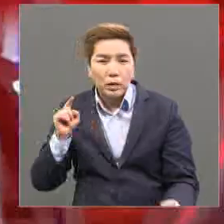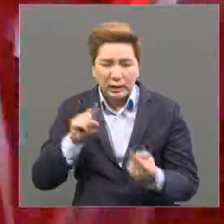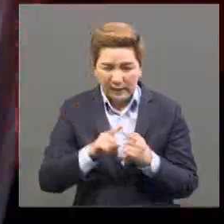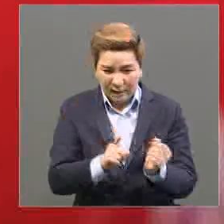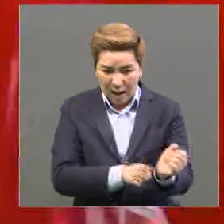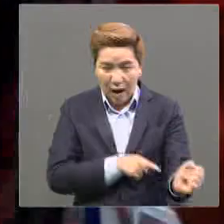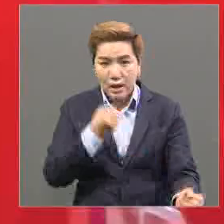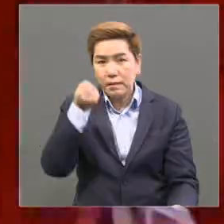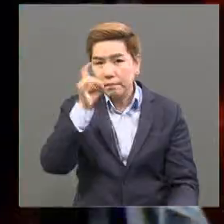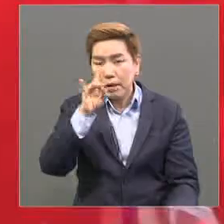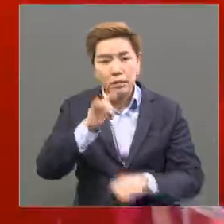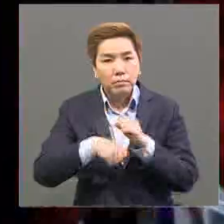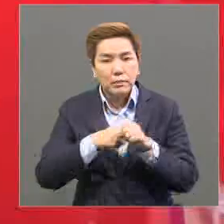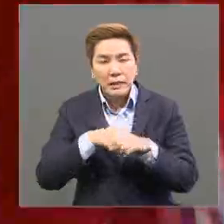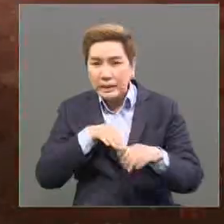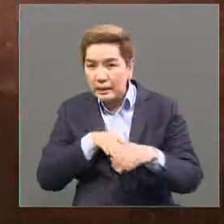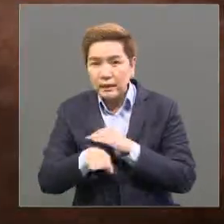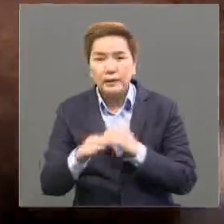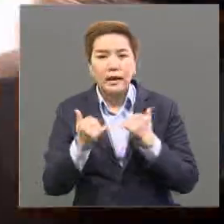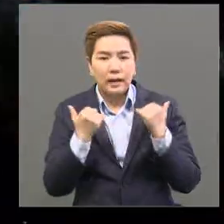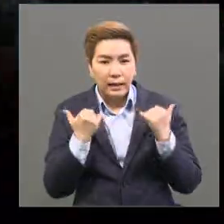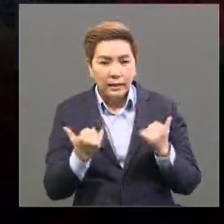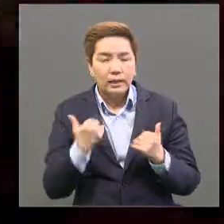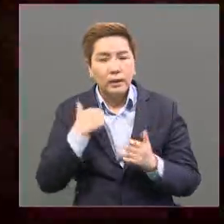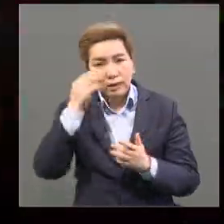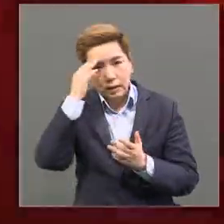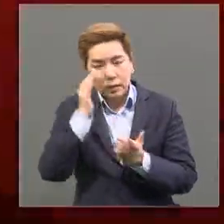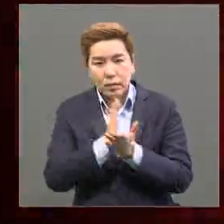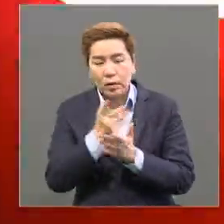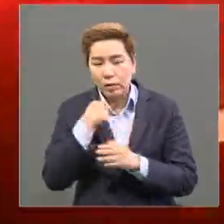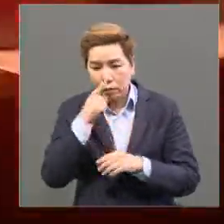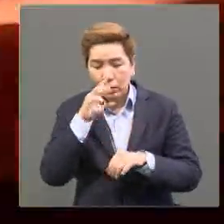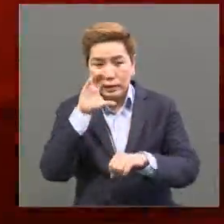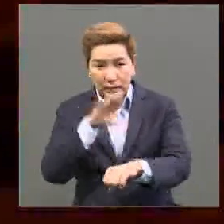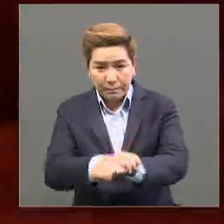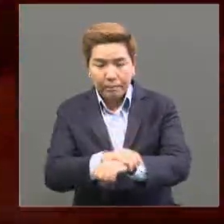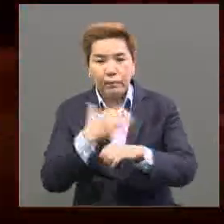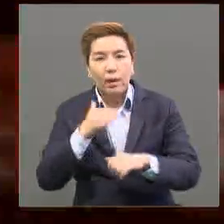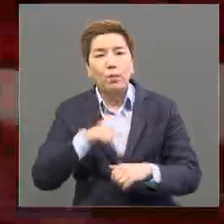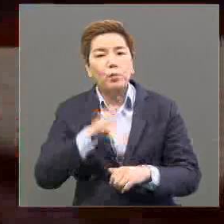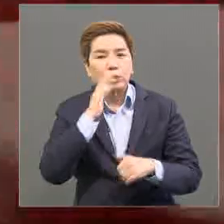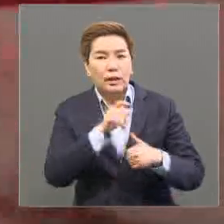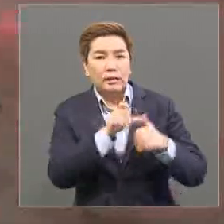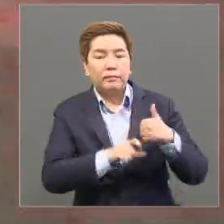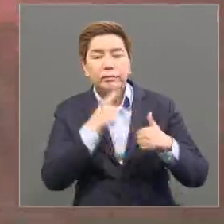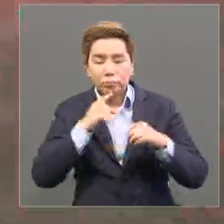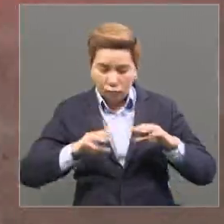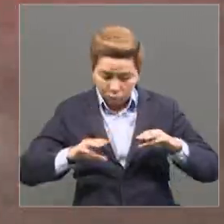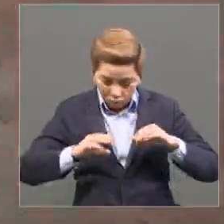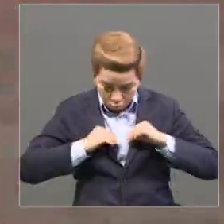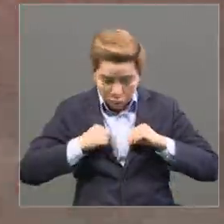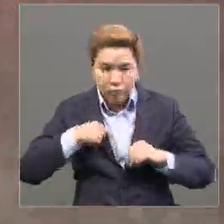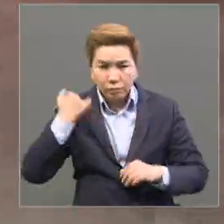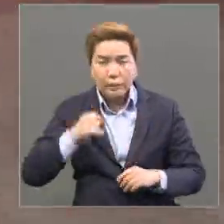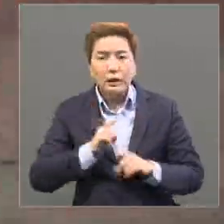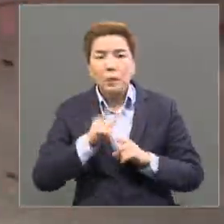าได้ยาวนานถึง18ปีนะฮะ จากการสอบสวนในชั้นจับกุมนะครับทางนายทวัชชัยเนี่ยรับสารภาพ